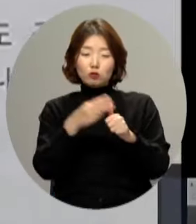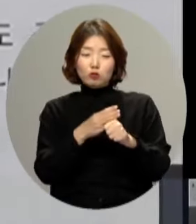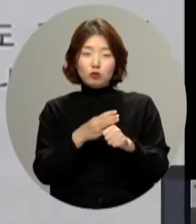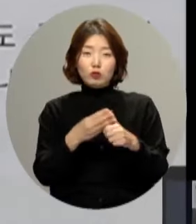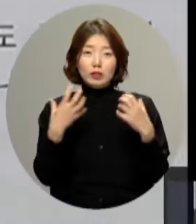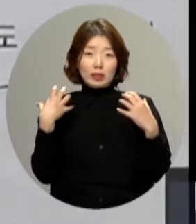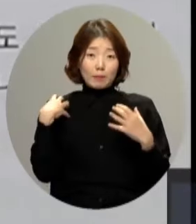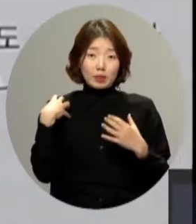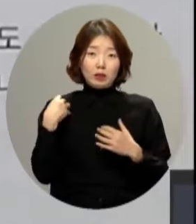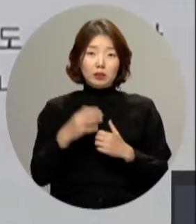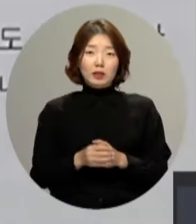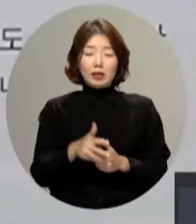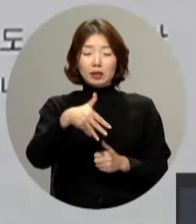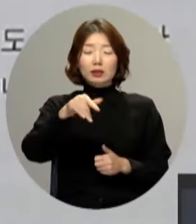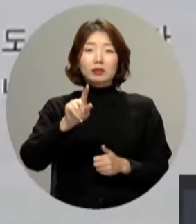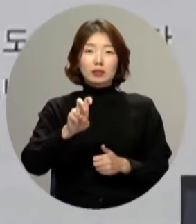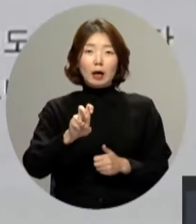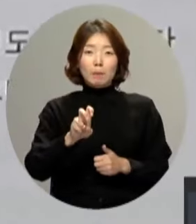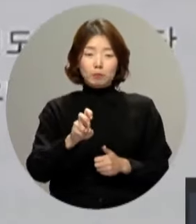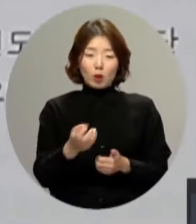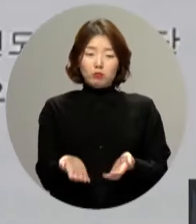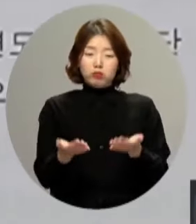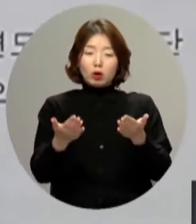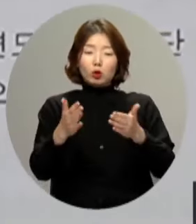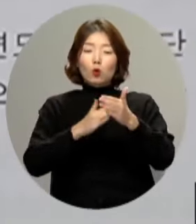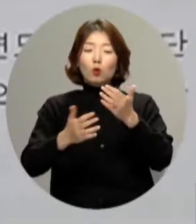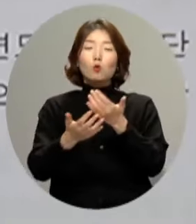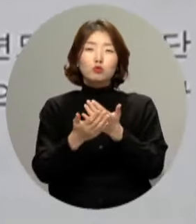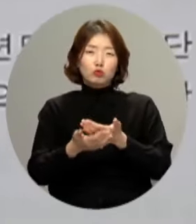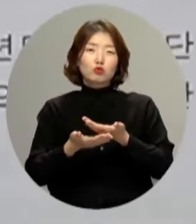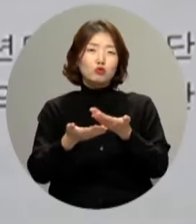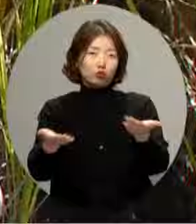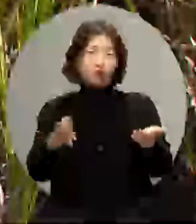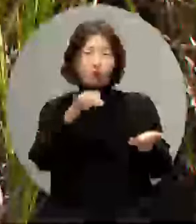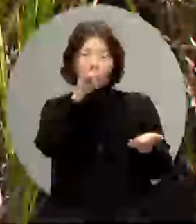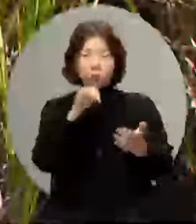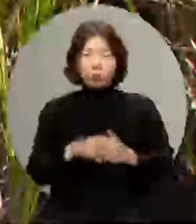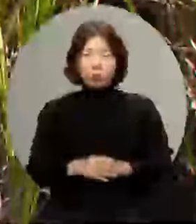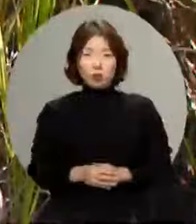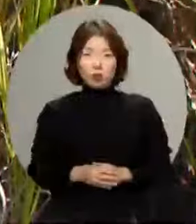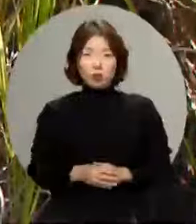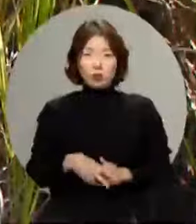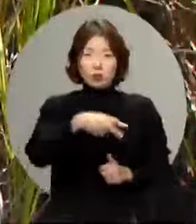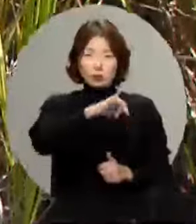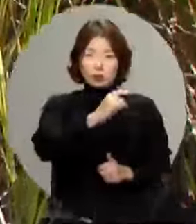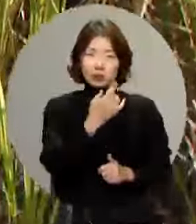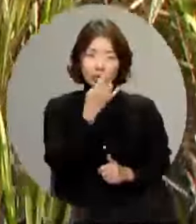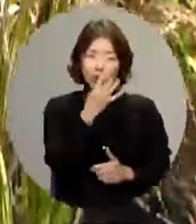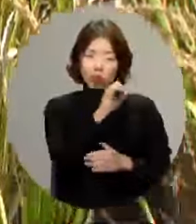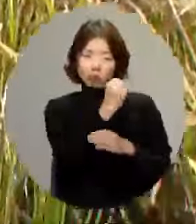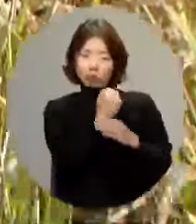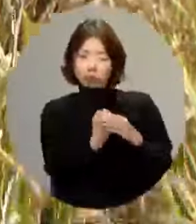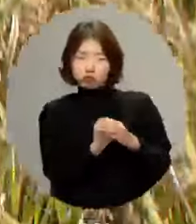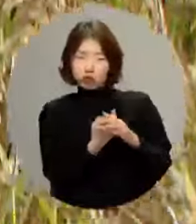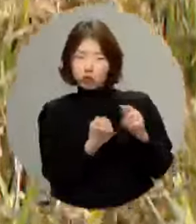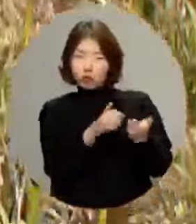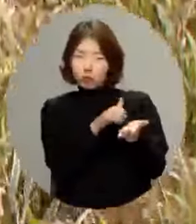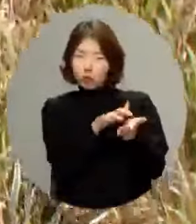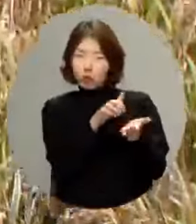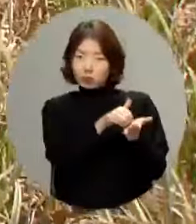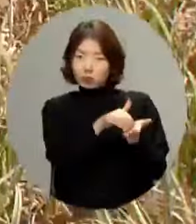담당 부서에 참동진 공급을 장려하는 공문을 뿌린 국립종자원. 신동진 벽시 오염이 신동진